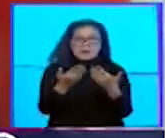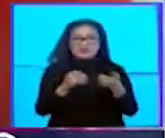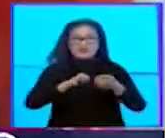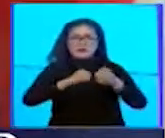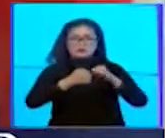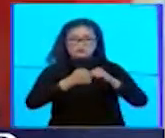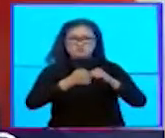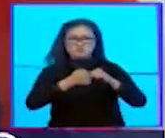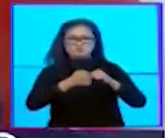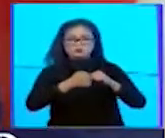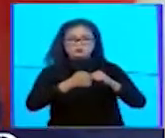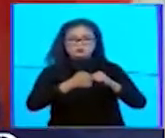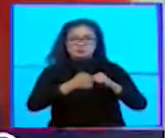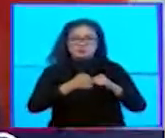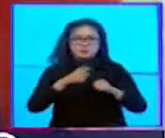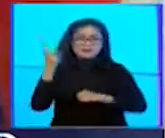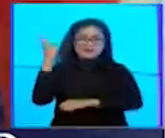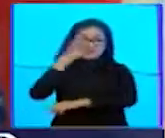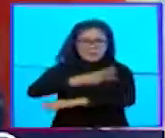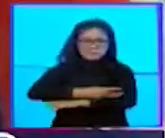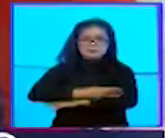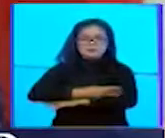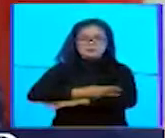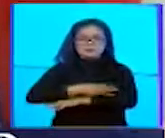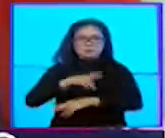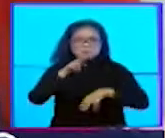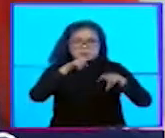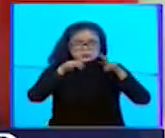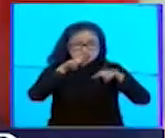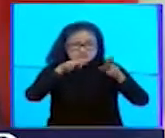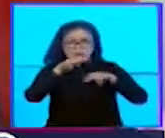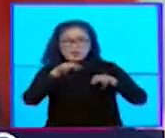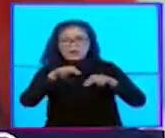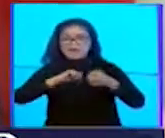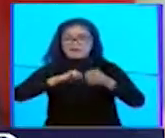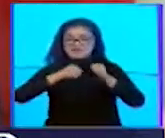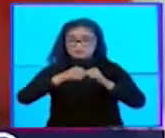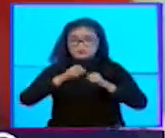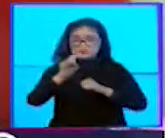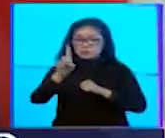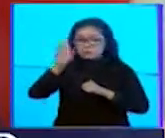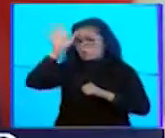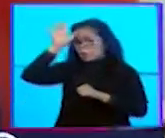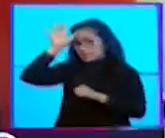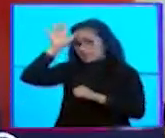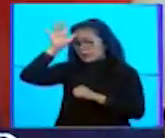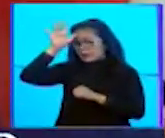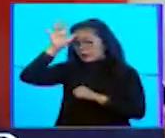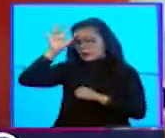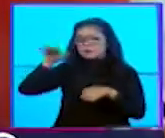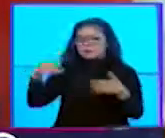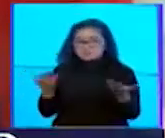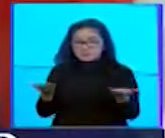kita lakukan dalam 3 hari ini, salah satu orang yang dicurigai pada saat dilakukan penggeledahan